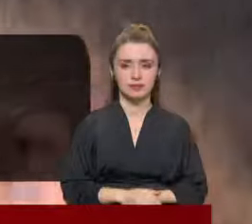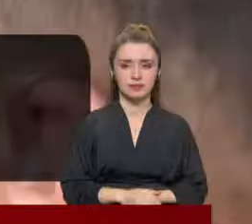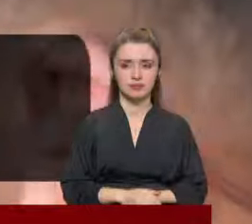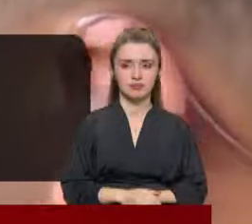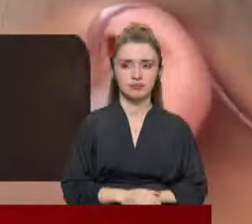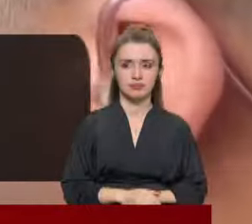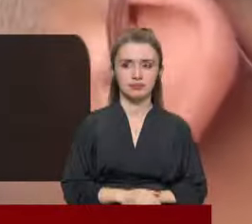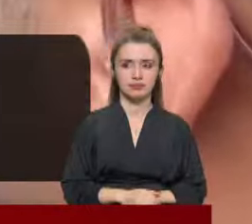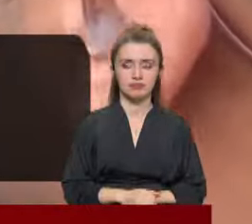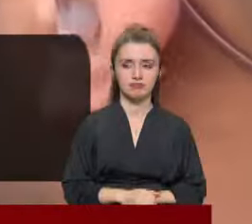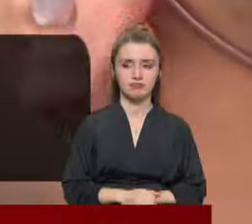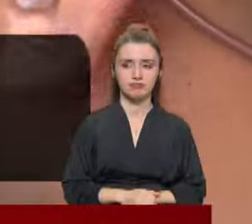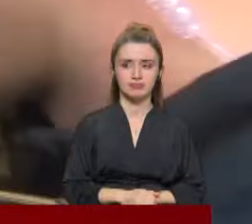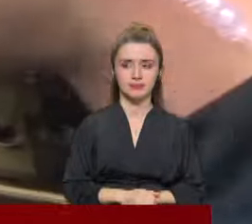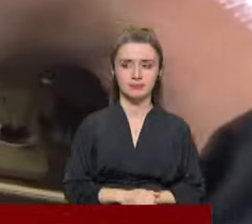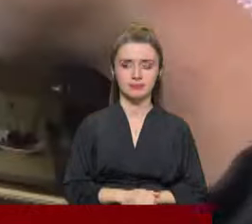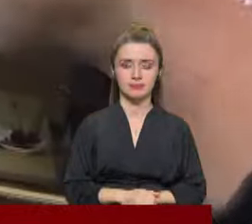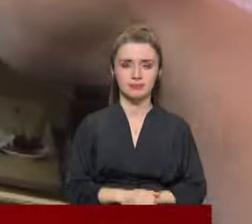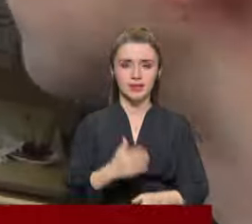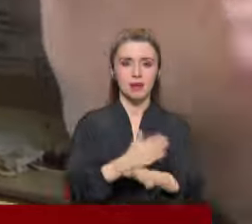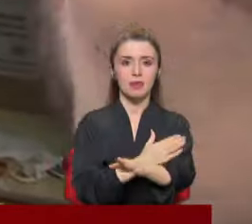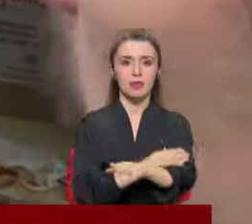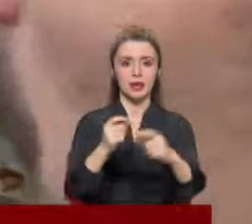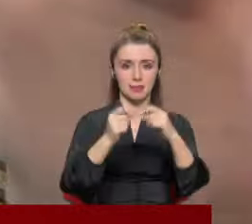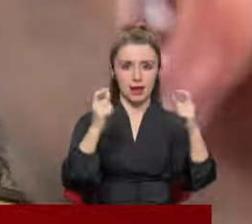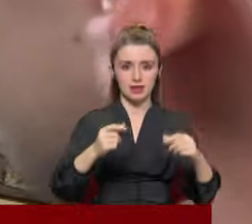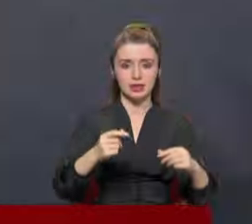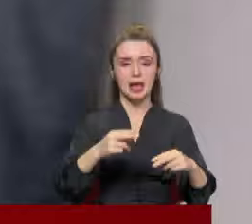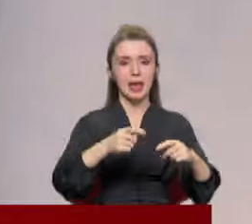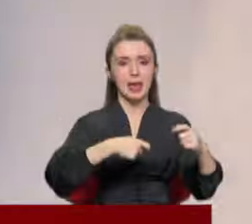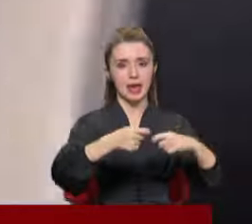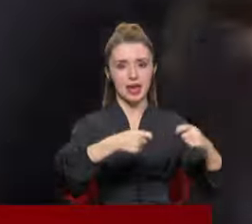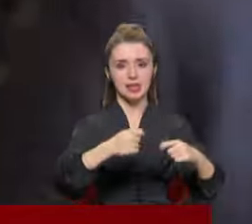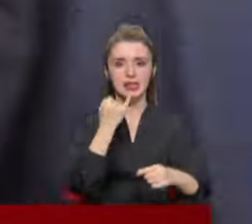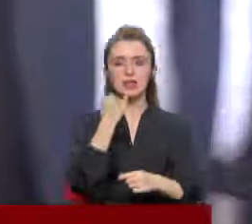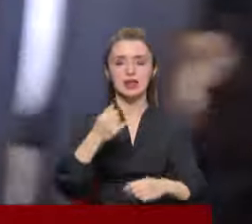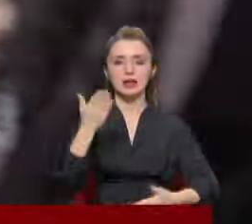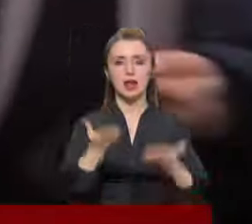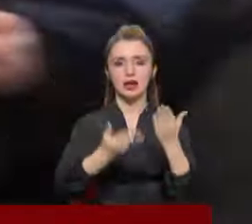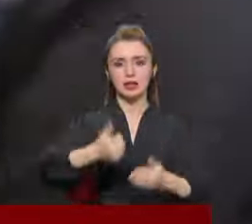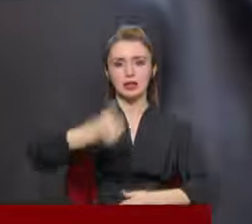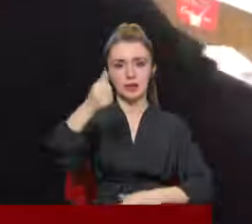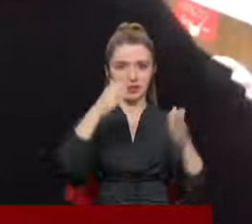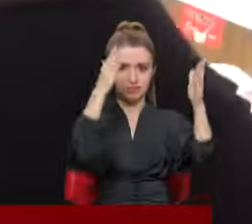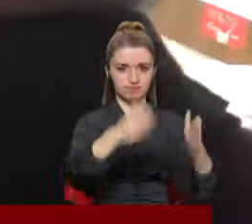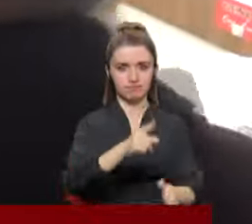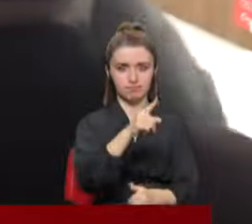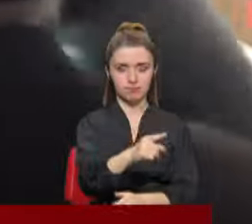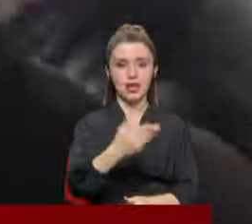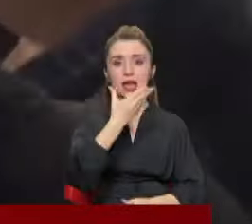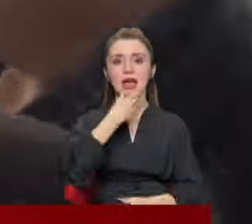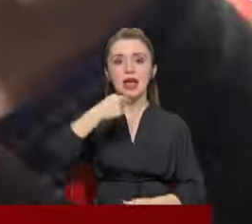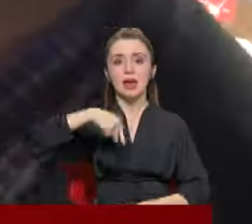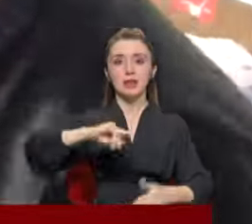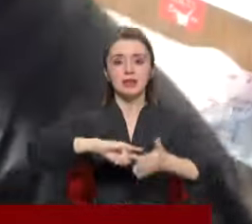Aldığımız yetmiyor, aldığımız maaşlarımız. Memleketi Bartın'da esnafı ziyaret eden Adalet Bakanı Yılmaz Tunca da yükseldi.